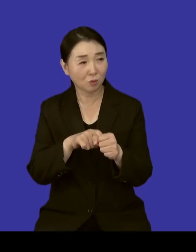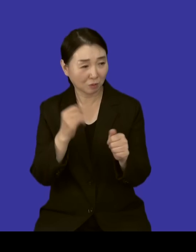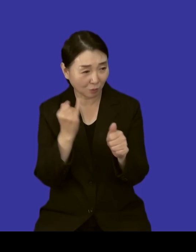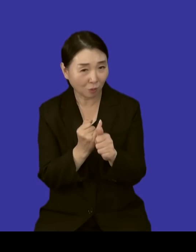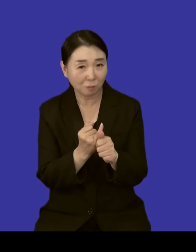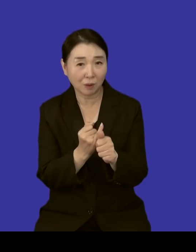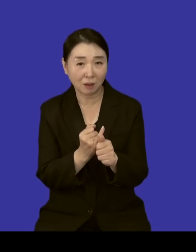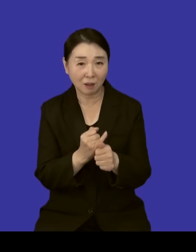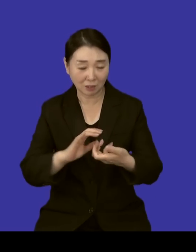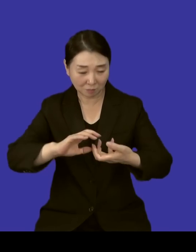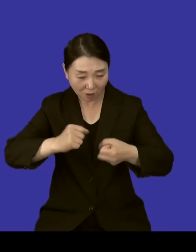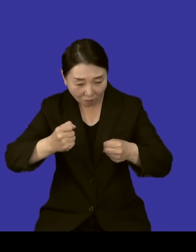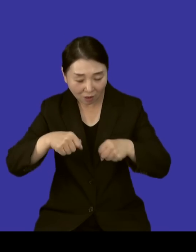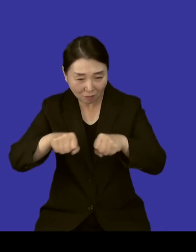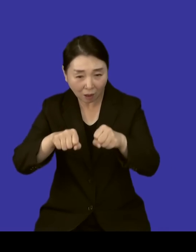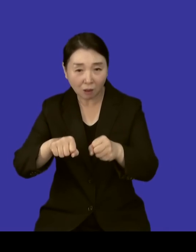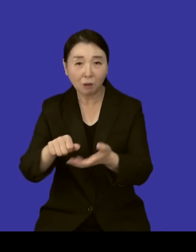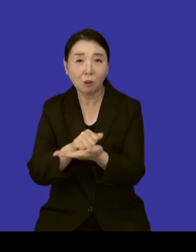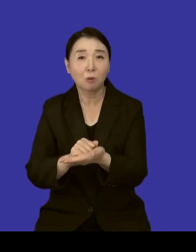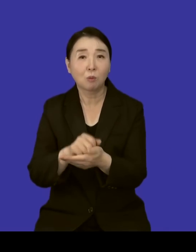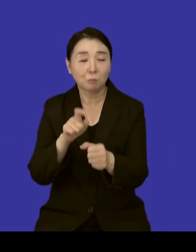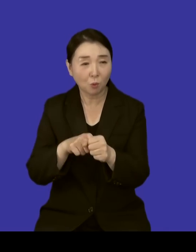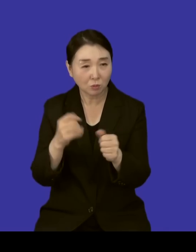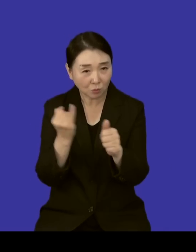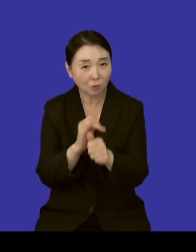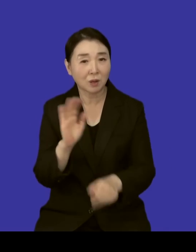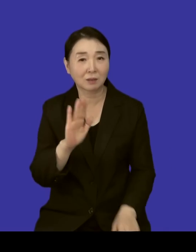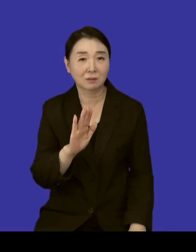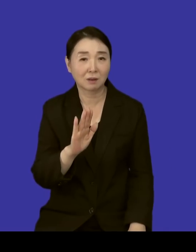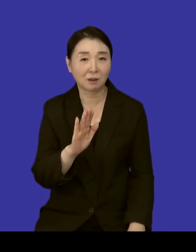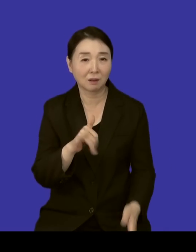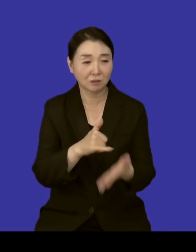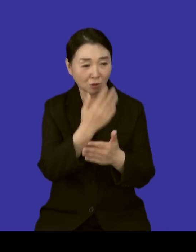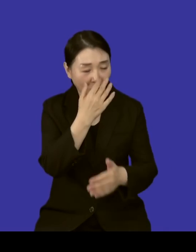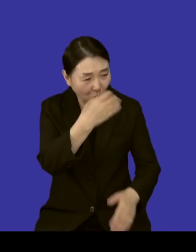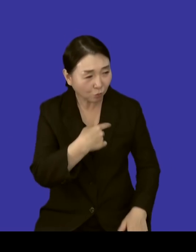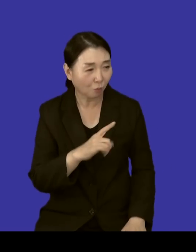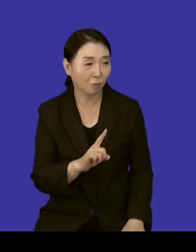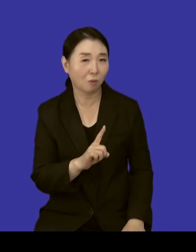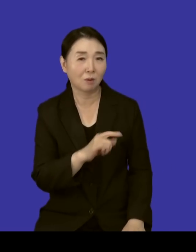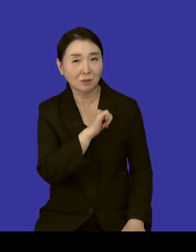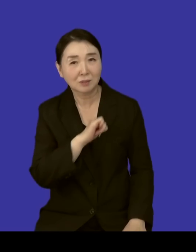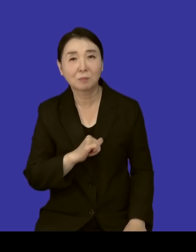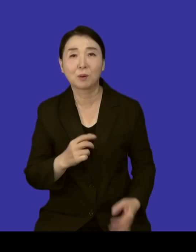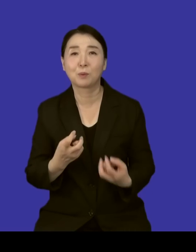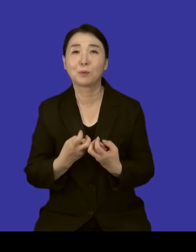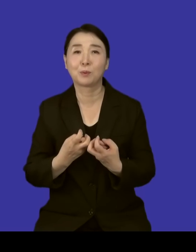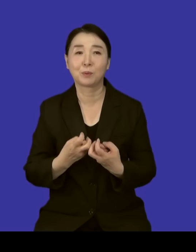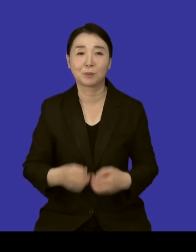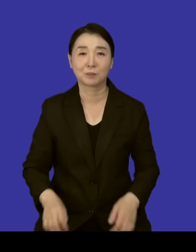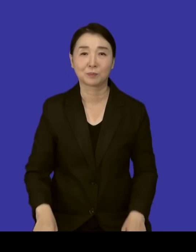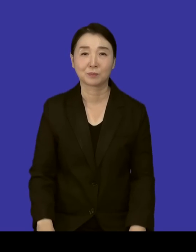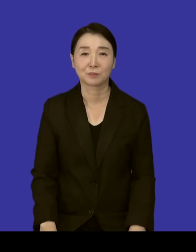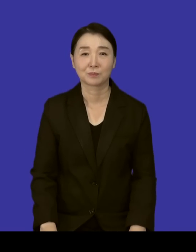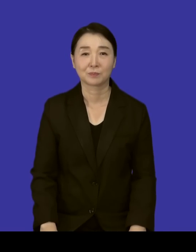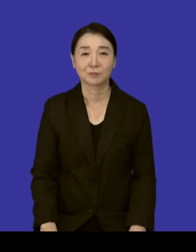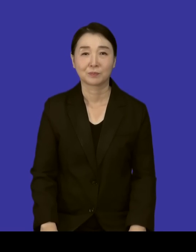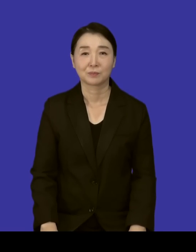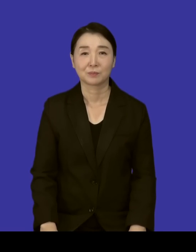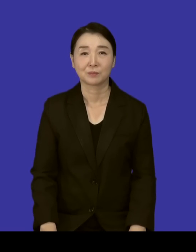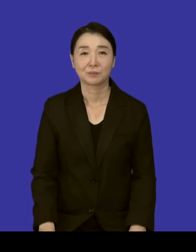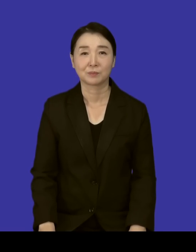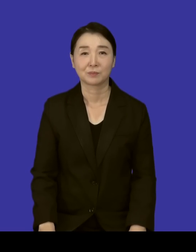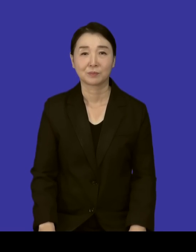근데 걸레질 하러 시집 간 게 아닌데 네. 어떻게 그렇게 인격적인 모독까지 들으면서 어떻게 네. 버티셨는지. 어떻게 견디셨어요? 네. 그런데